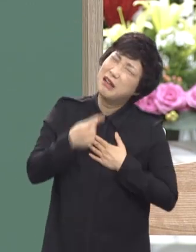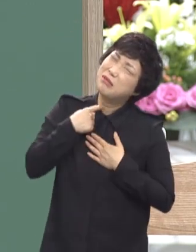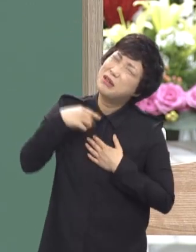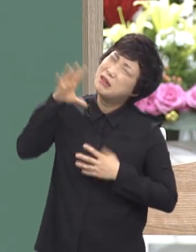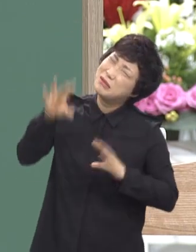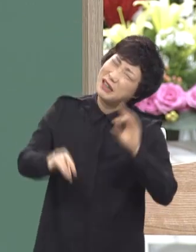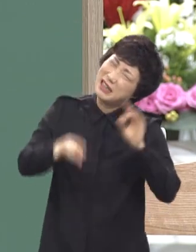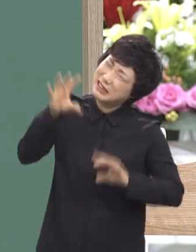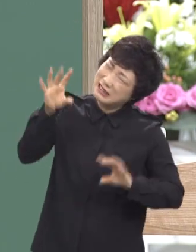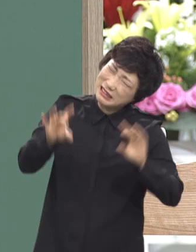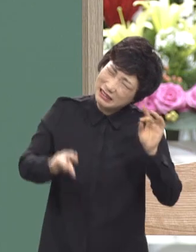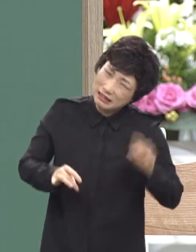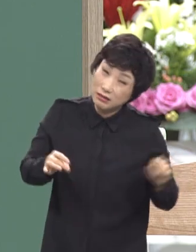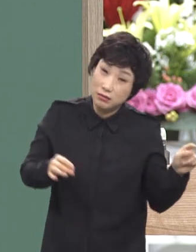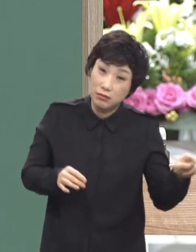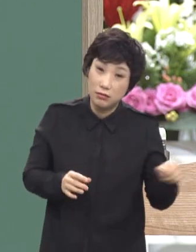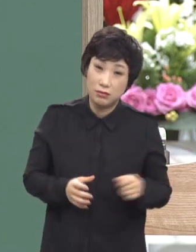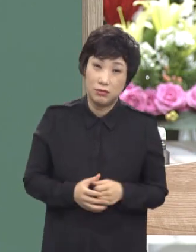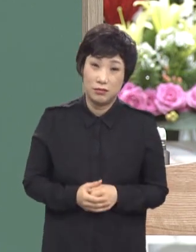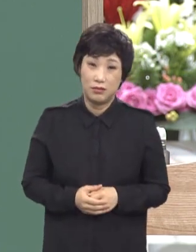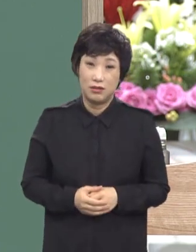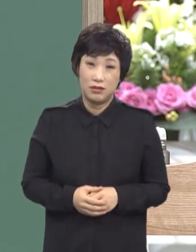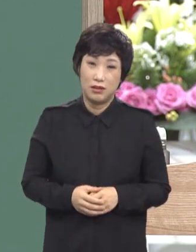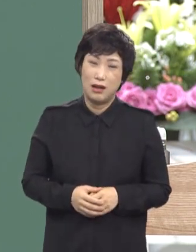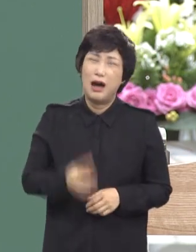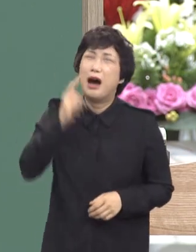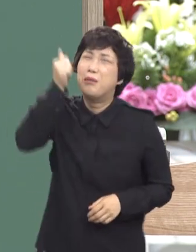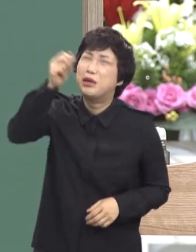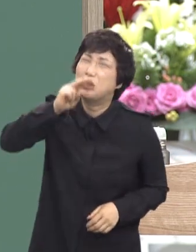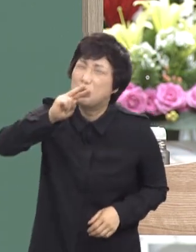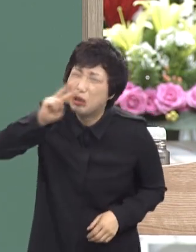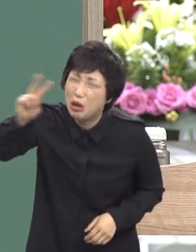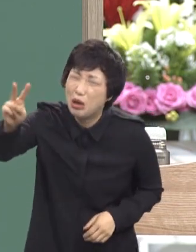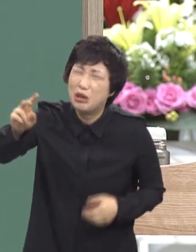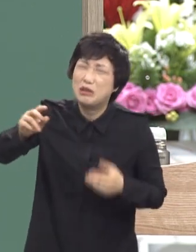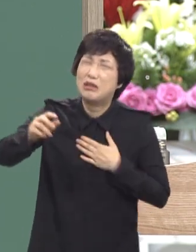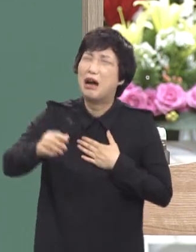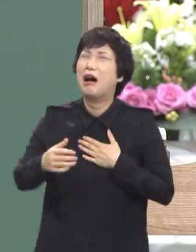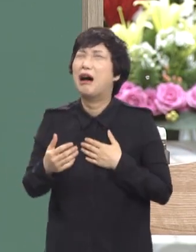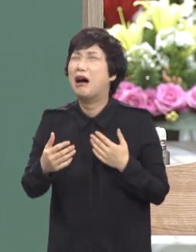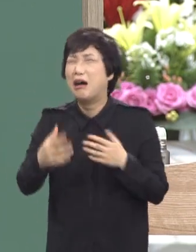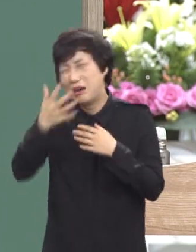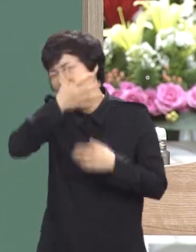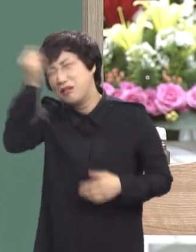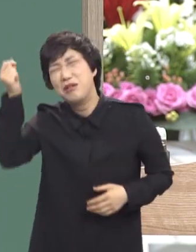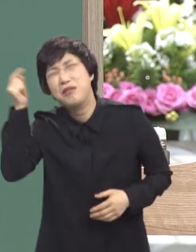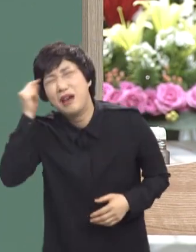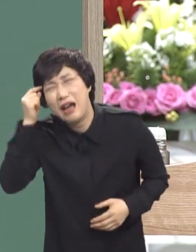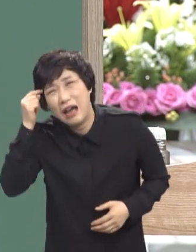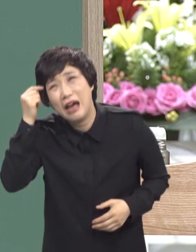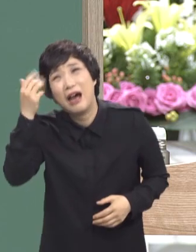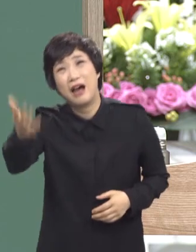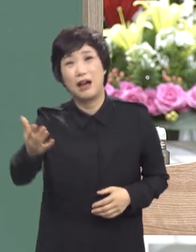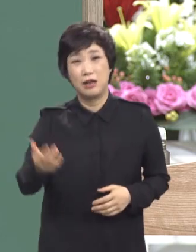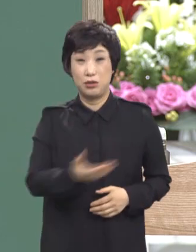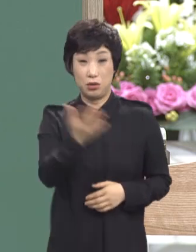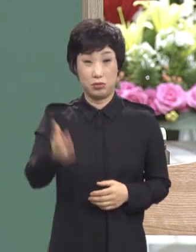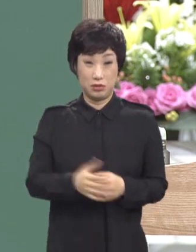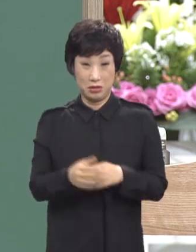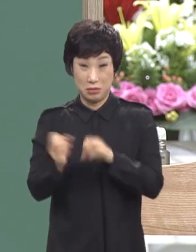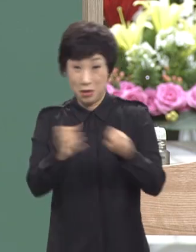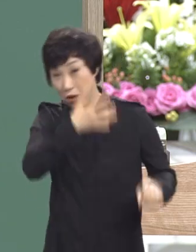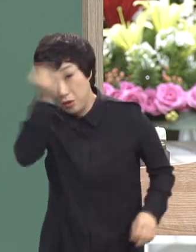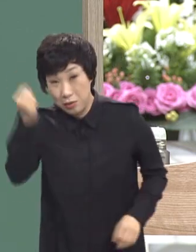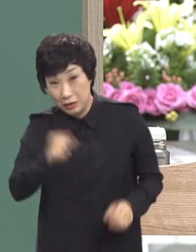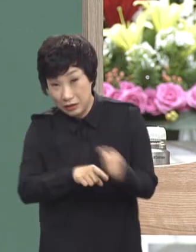내가 목마르다. 응? 아버지요 나를 어찌하여 버리시나이까. 이게 버린다는 얘기